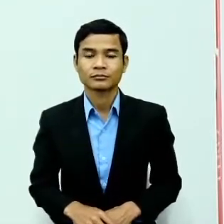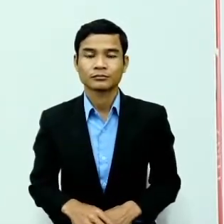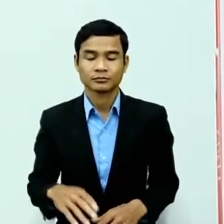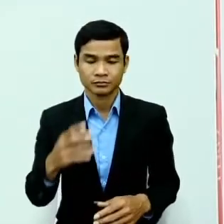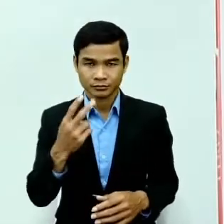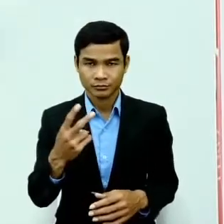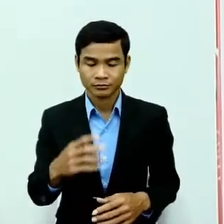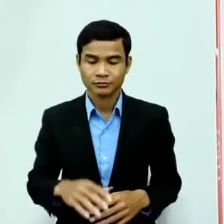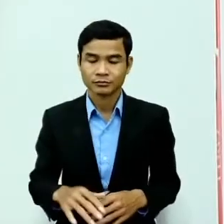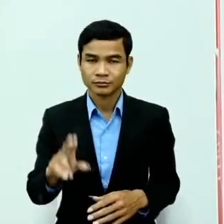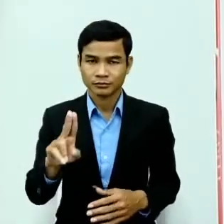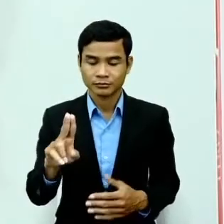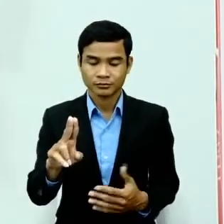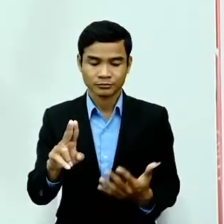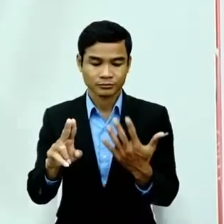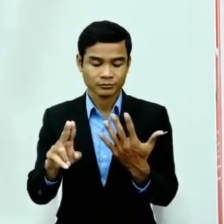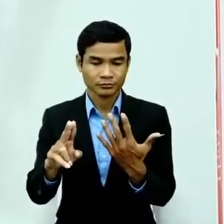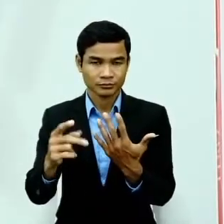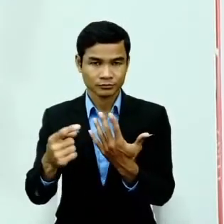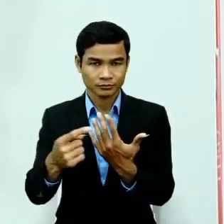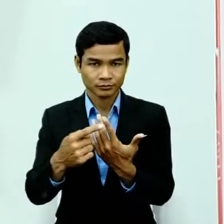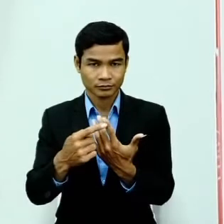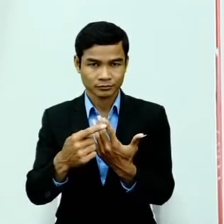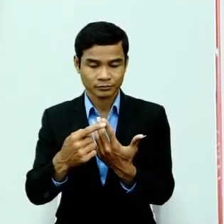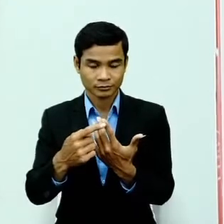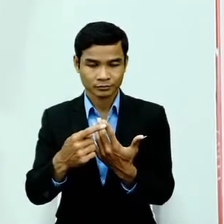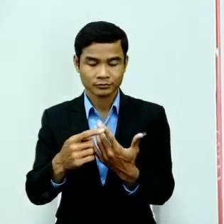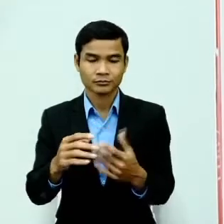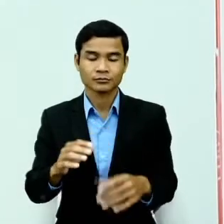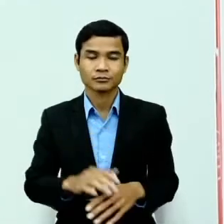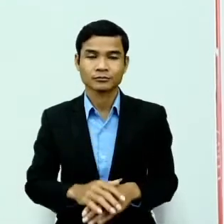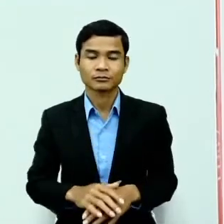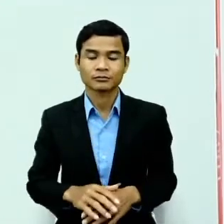tiền toán ó ó ó